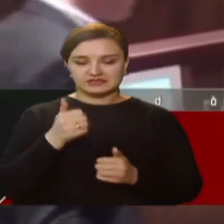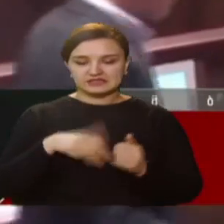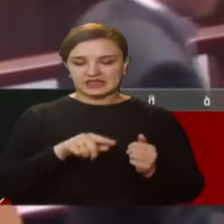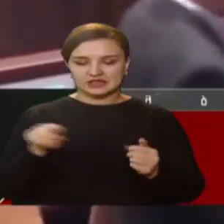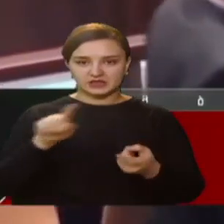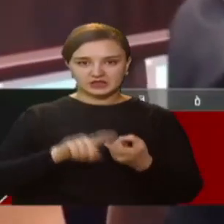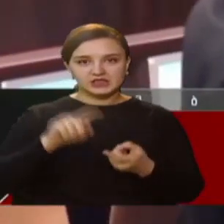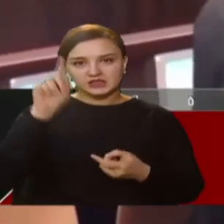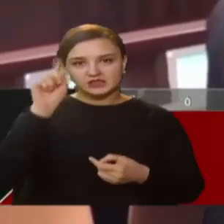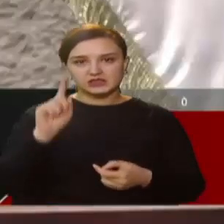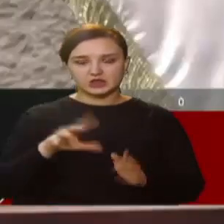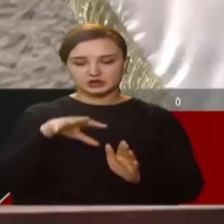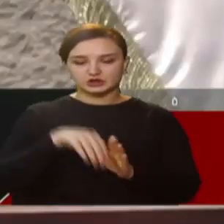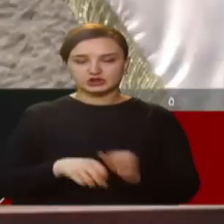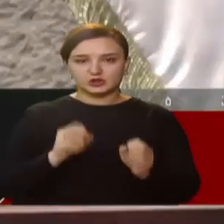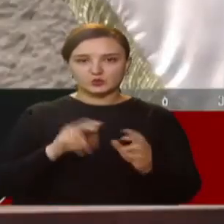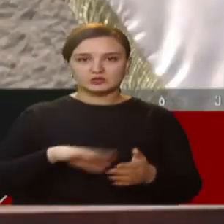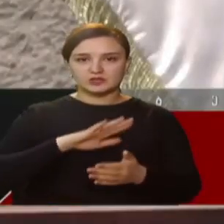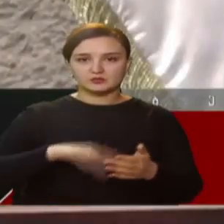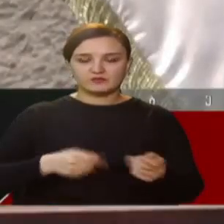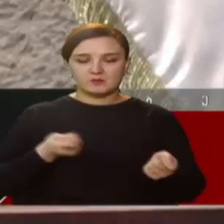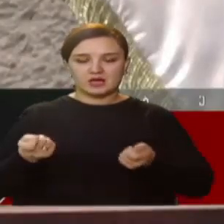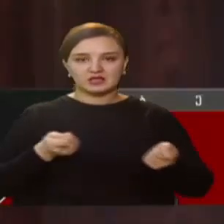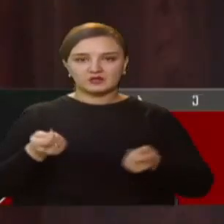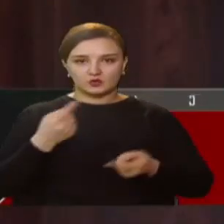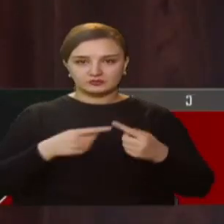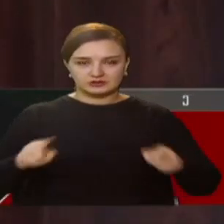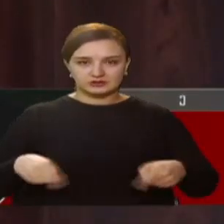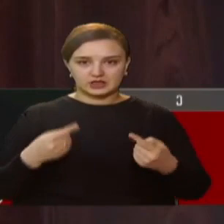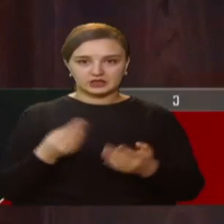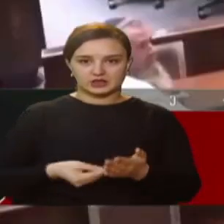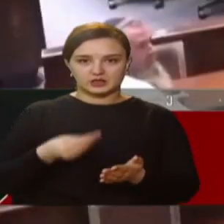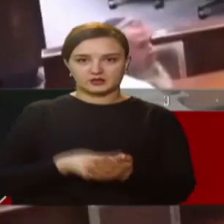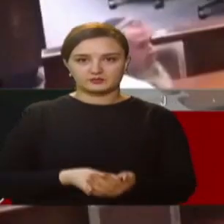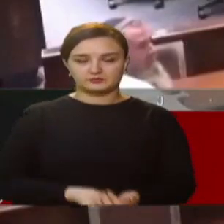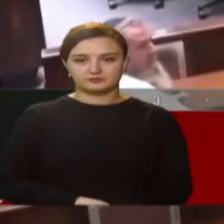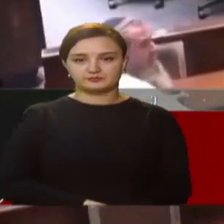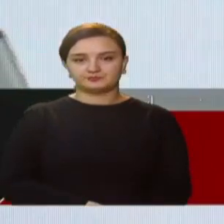დაკავშირება და ისრაელის შიდა უსაფრთხოებისა და მართველობის აღდგენა. ნეთანიაჰუმ